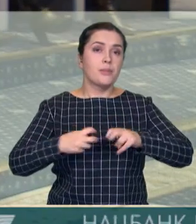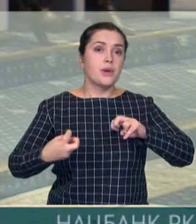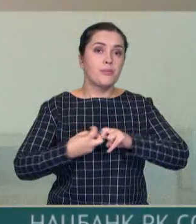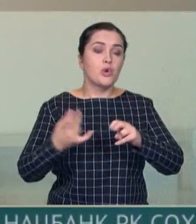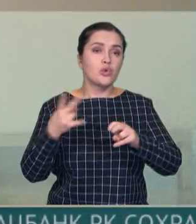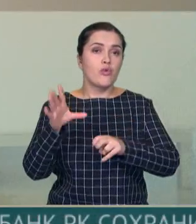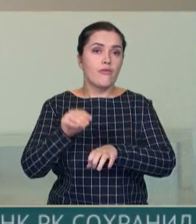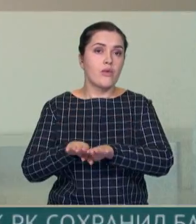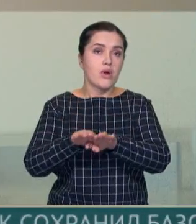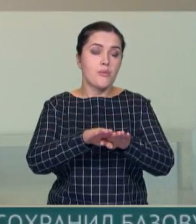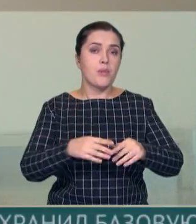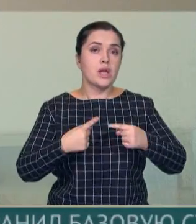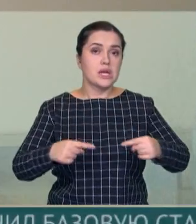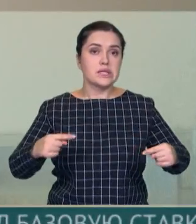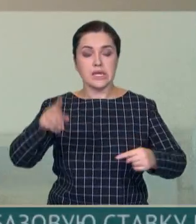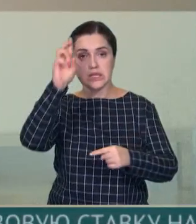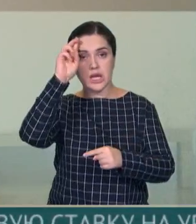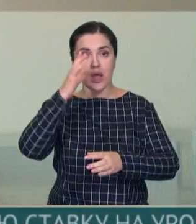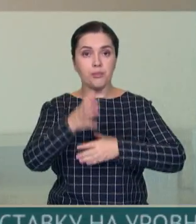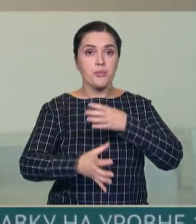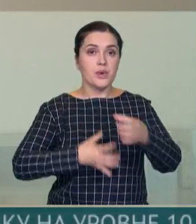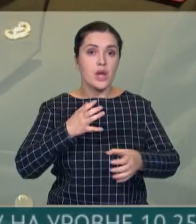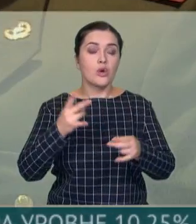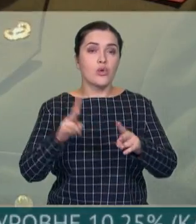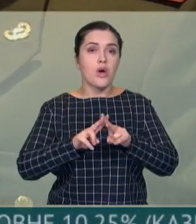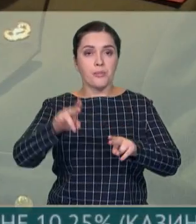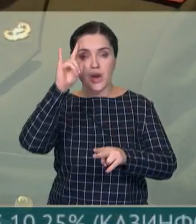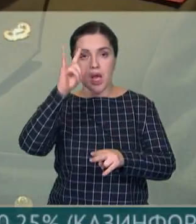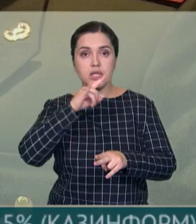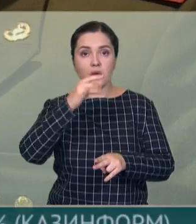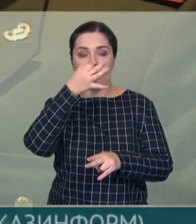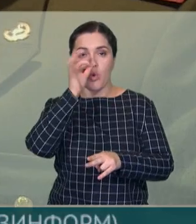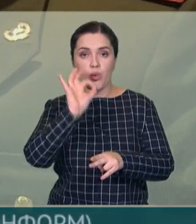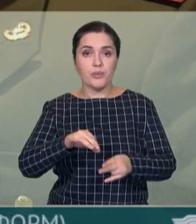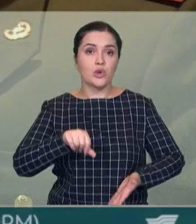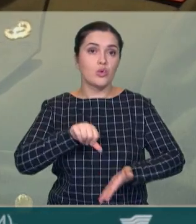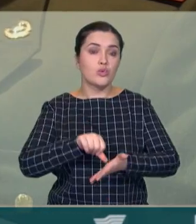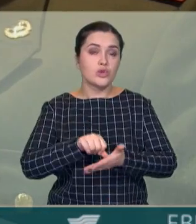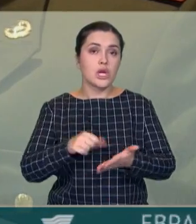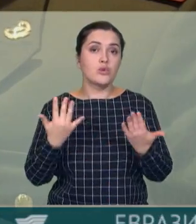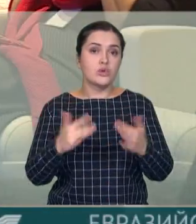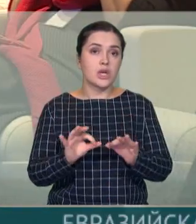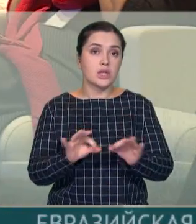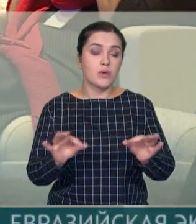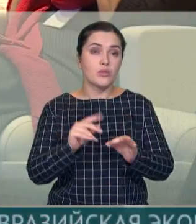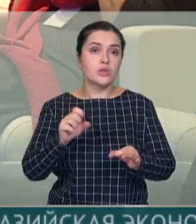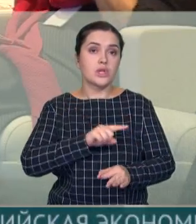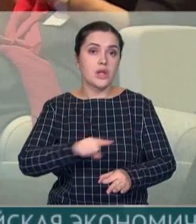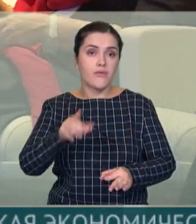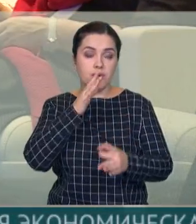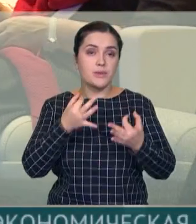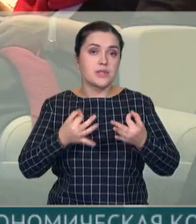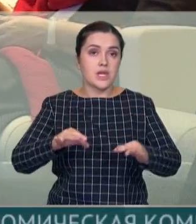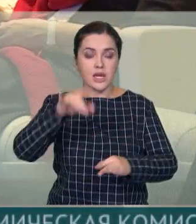обсуждают проблемы формирования идентичности в разных странах мира с акцентом на уникальный казахстанский опыт. Участники уже отметили, что за